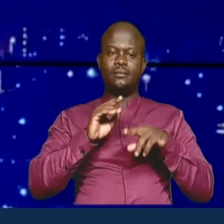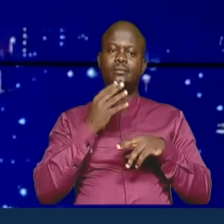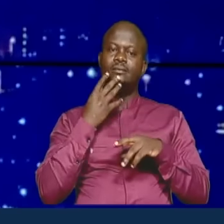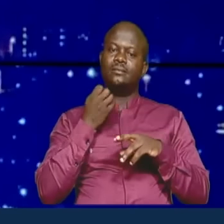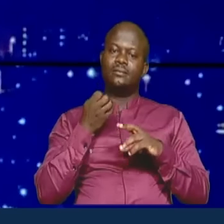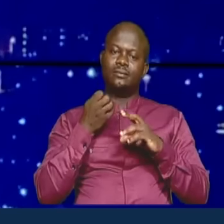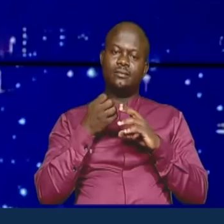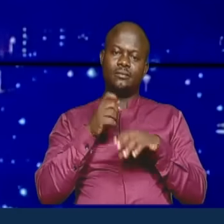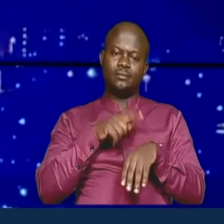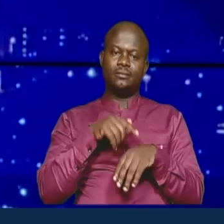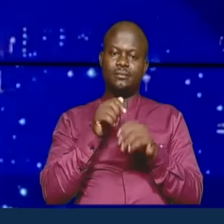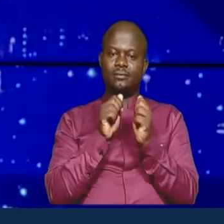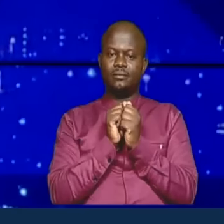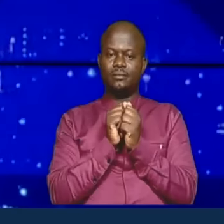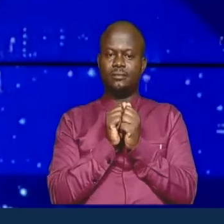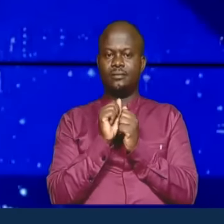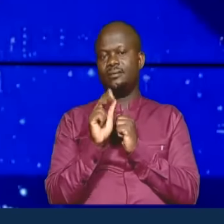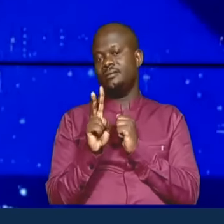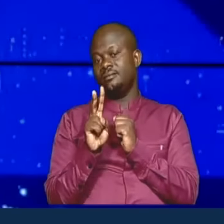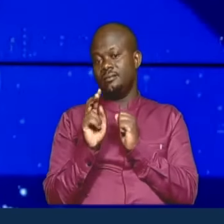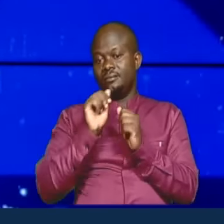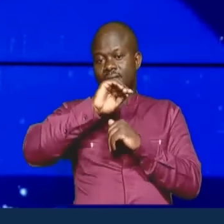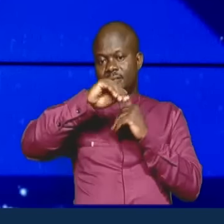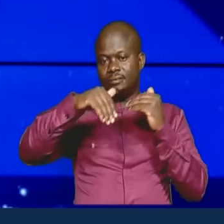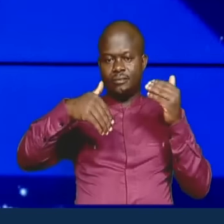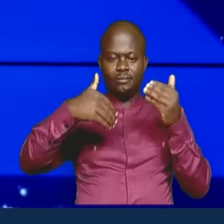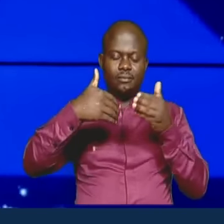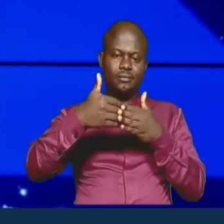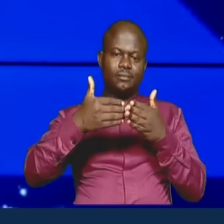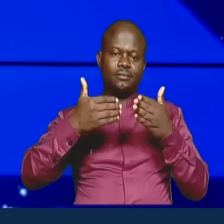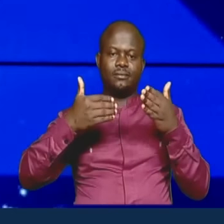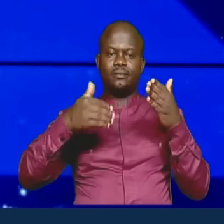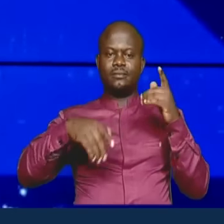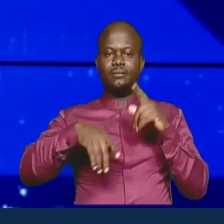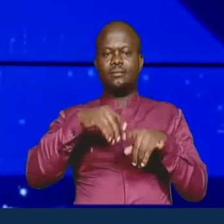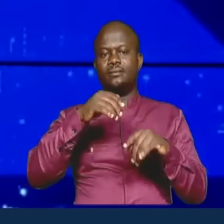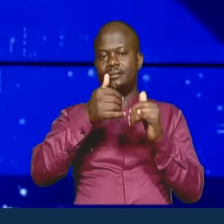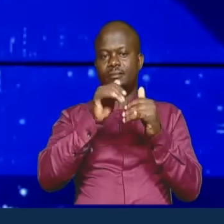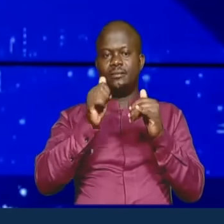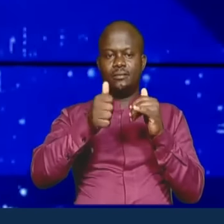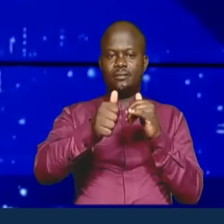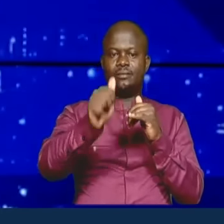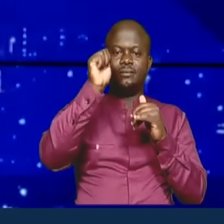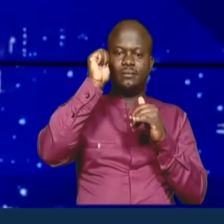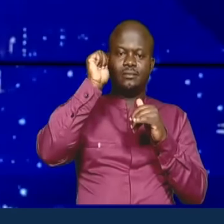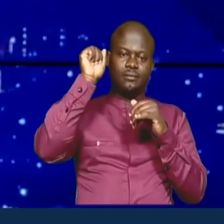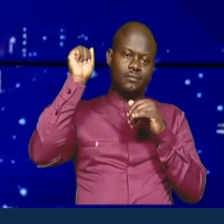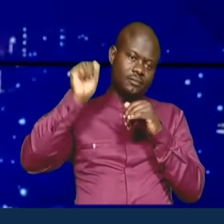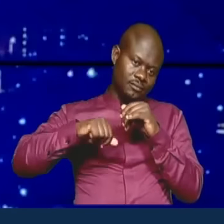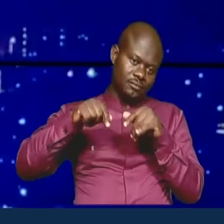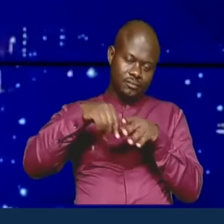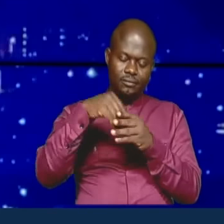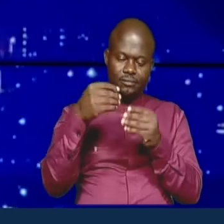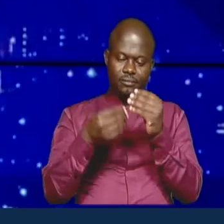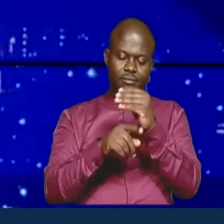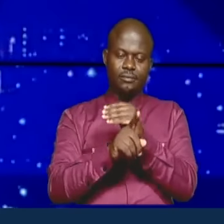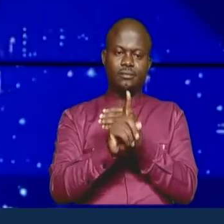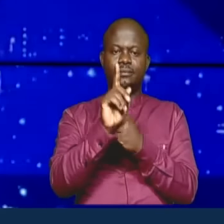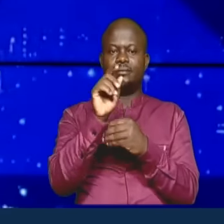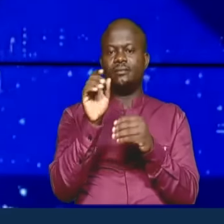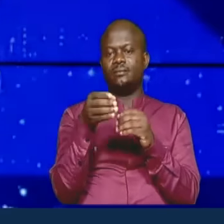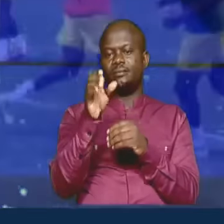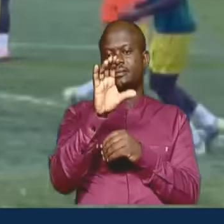isaha y'isa 12 biracyashoboka byose ku Rwanda rutsize imikino yayo nkuko mwabyumvise dushobora kuba twabona itike yo kwerekeza mu gikombe